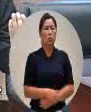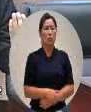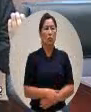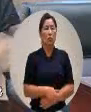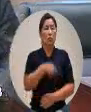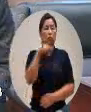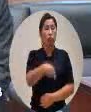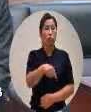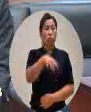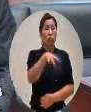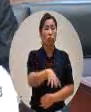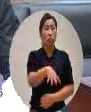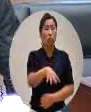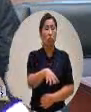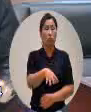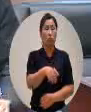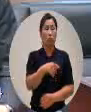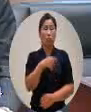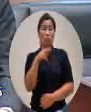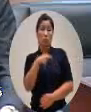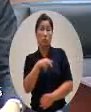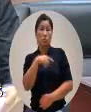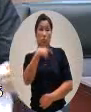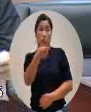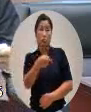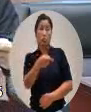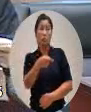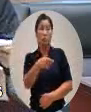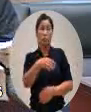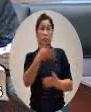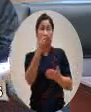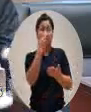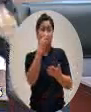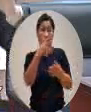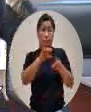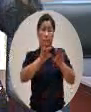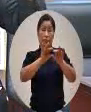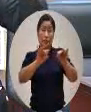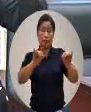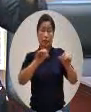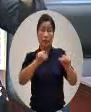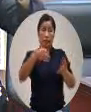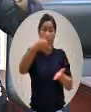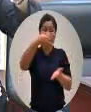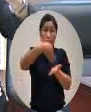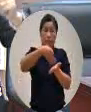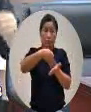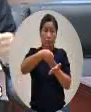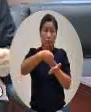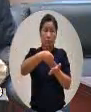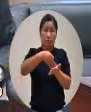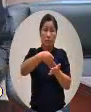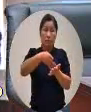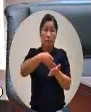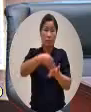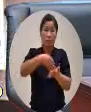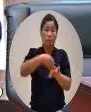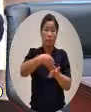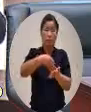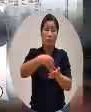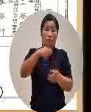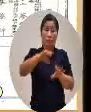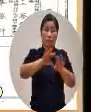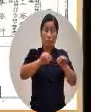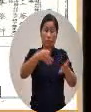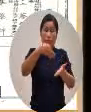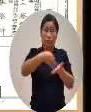那個地方我們看他下一個那個土地登記的那個那個下頁好我們看他